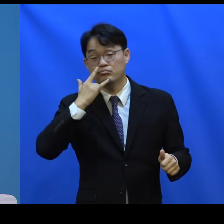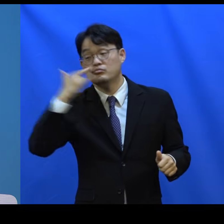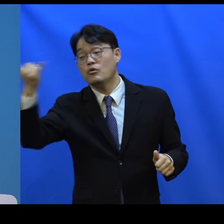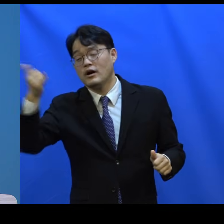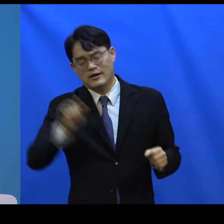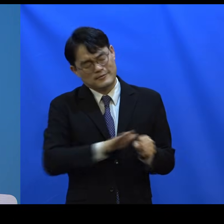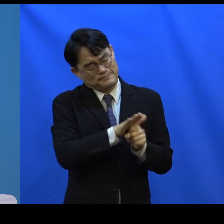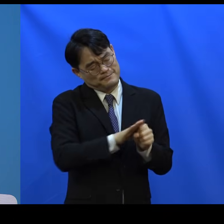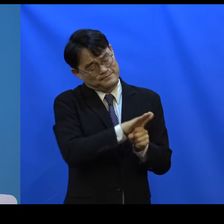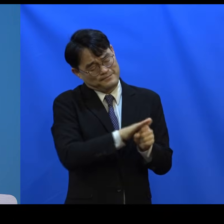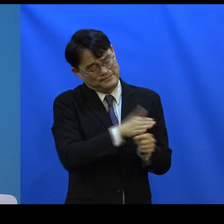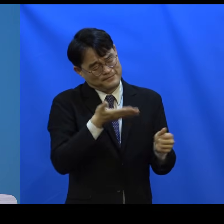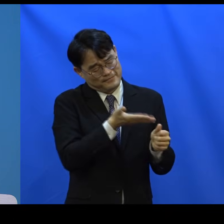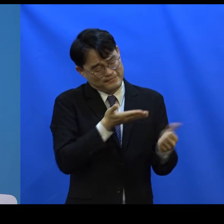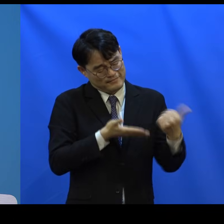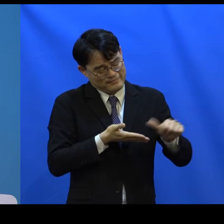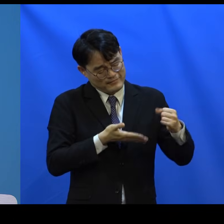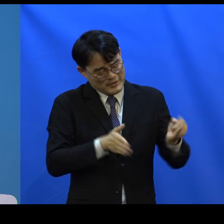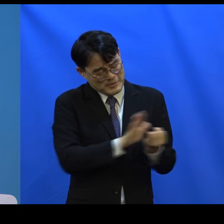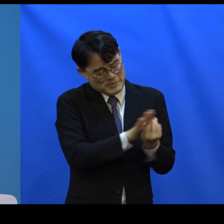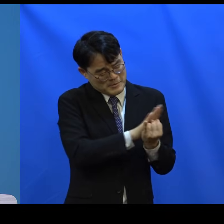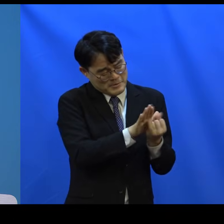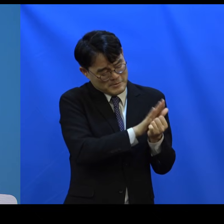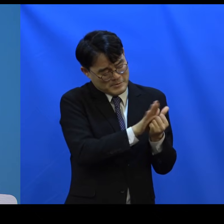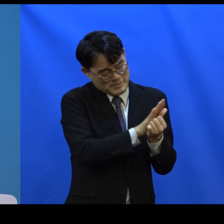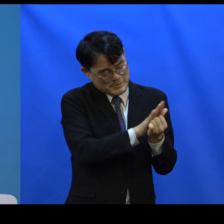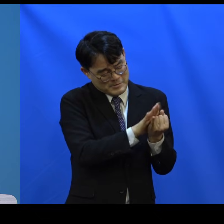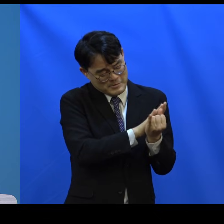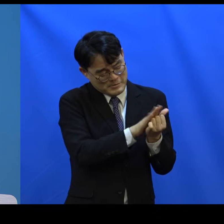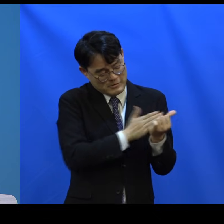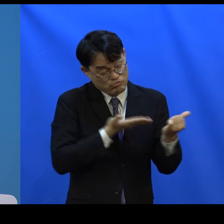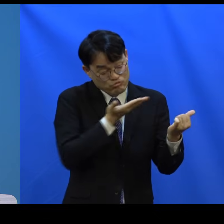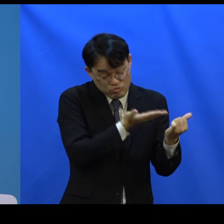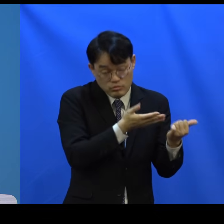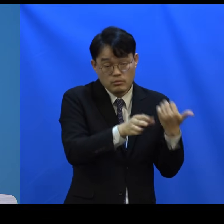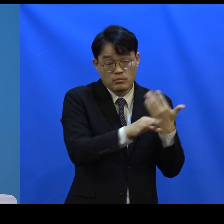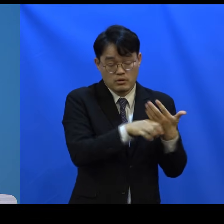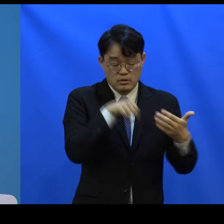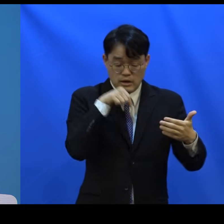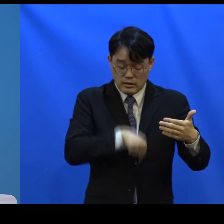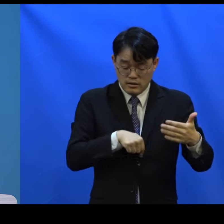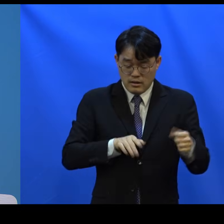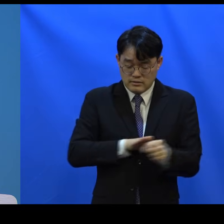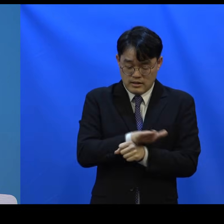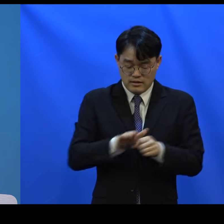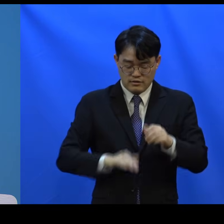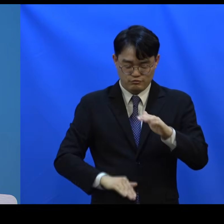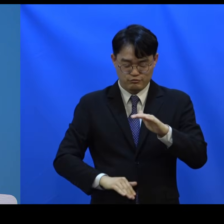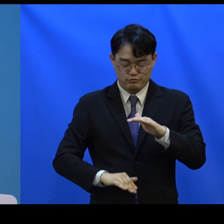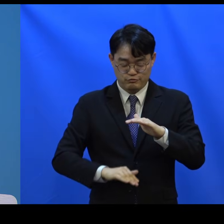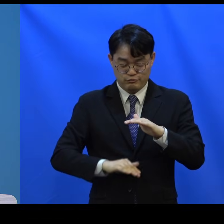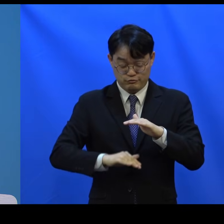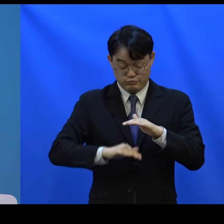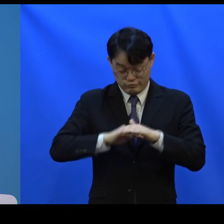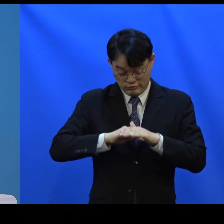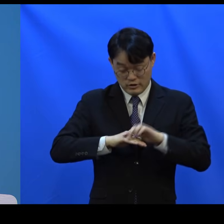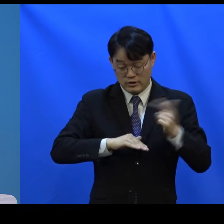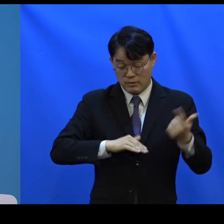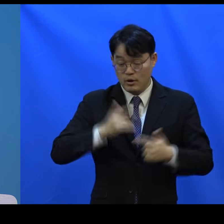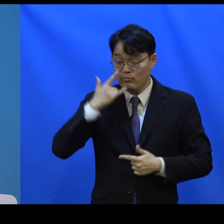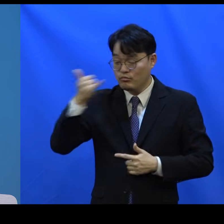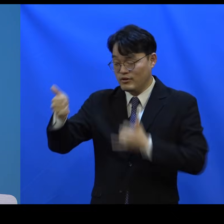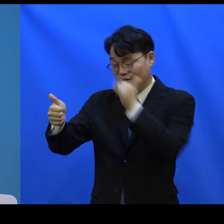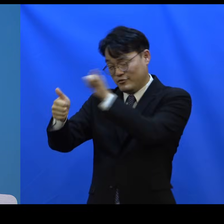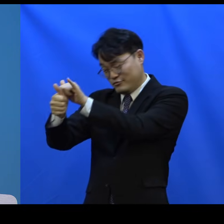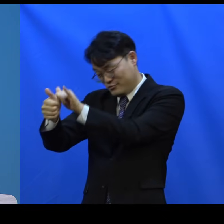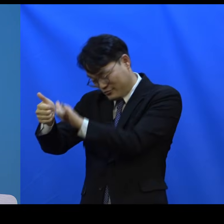거고, 부모를 사랑하고 싶은 마음이 일어난 거예요. 그러니까 우리가 하나님을 사랑함이 아니고 먼저 그분이